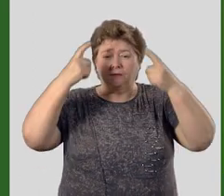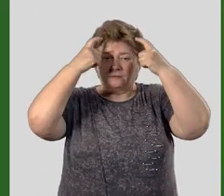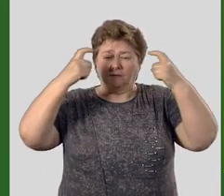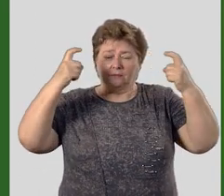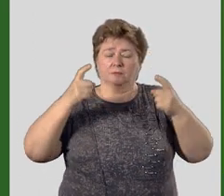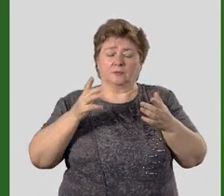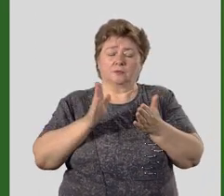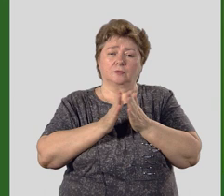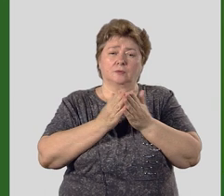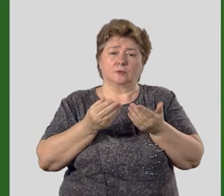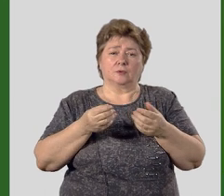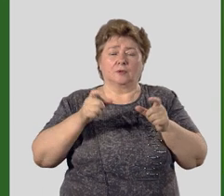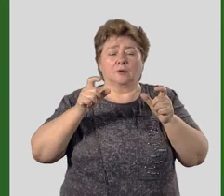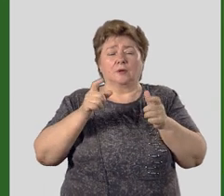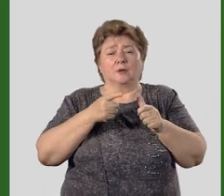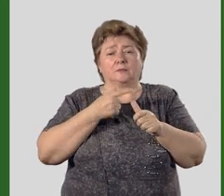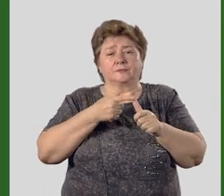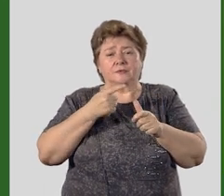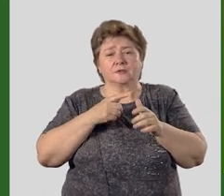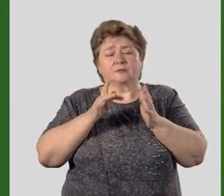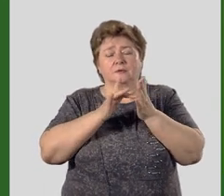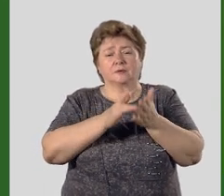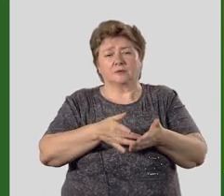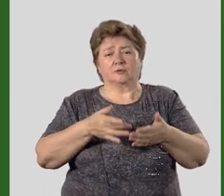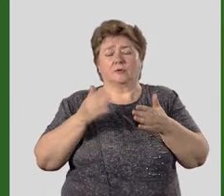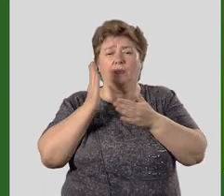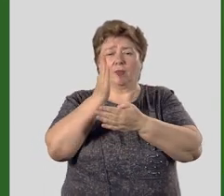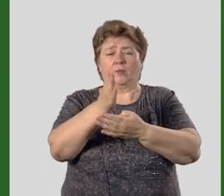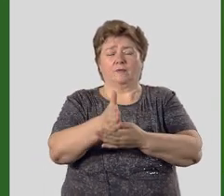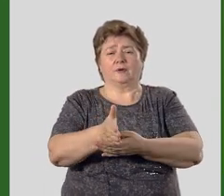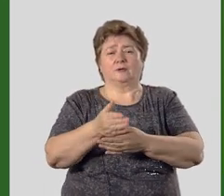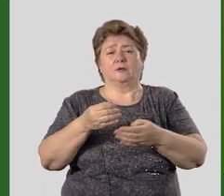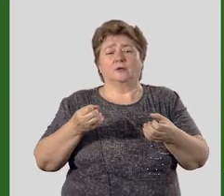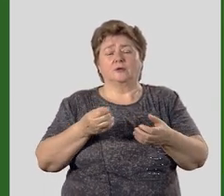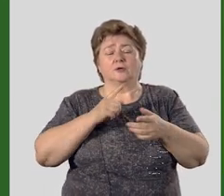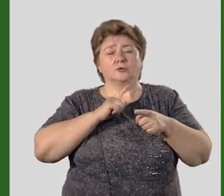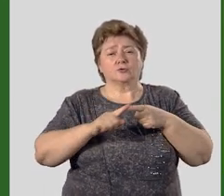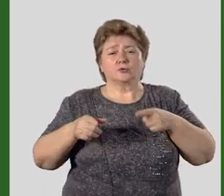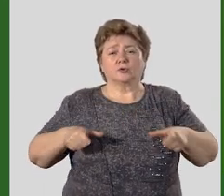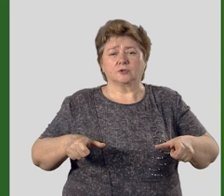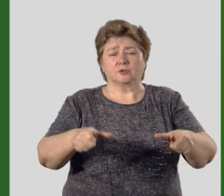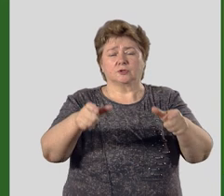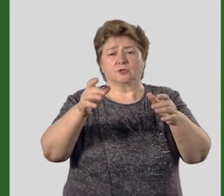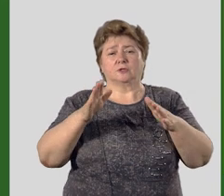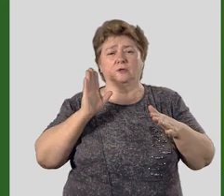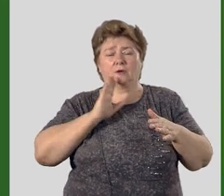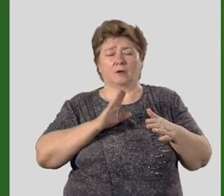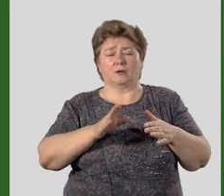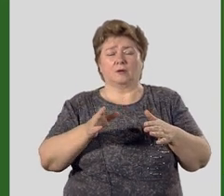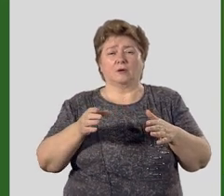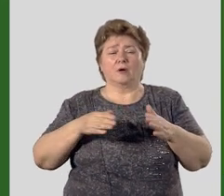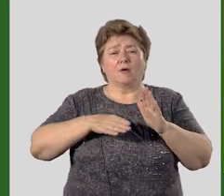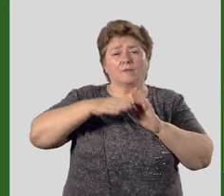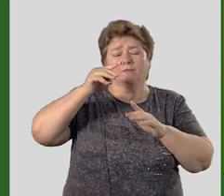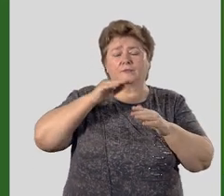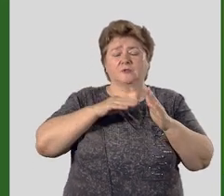информацию, названия населенных пунктов и направления, скорость течения рек, отметки